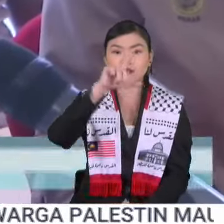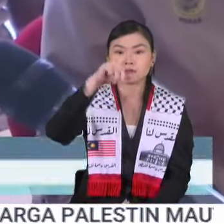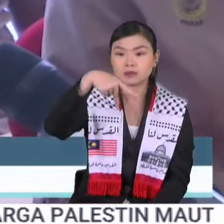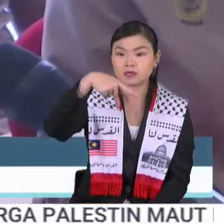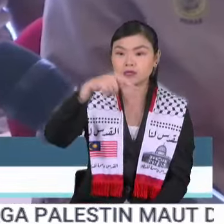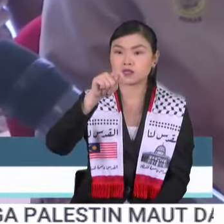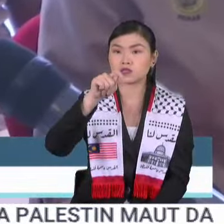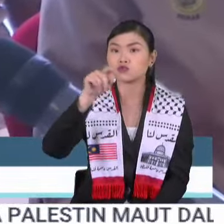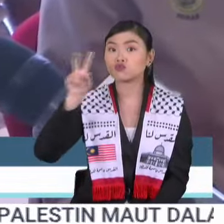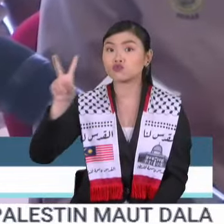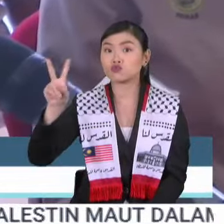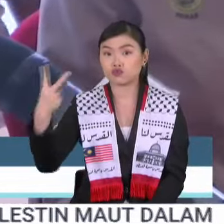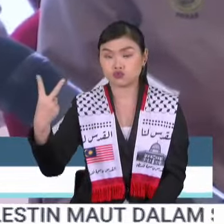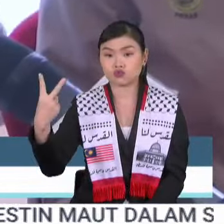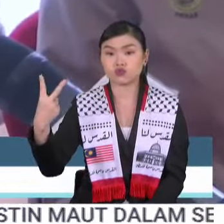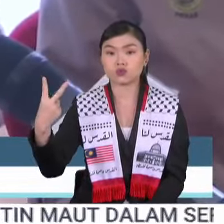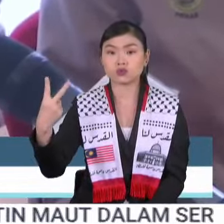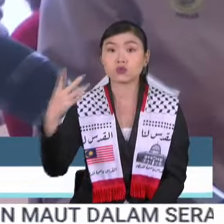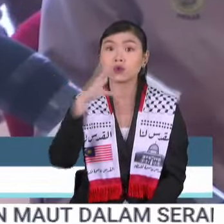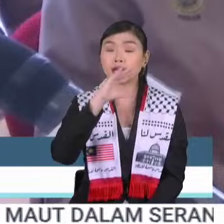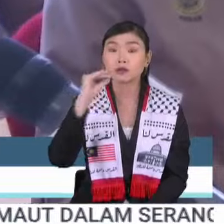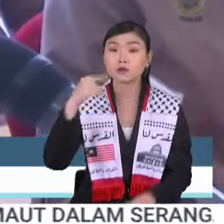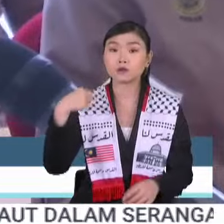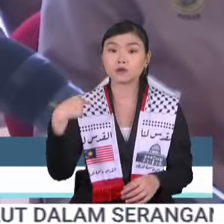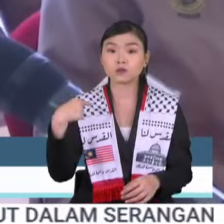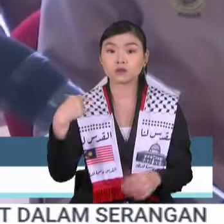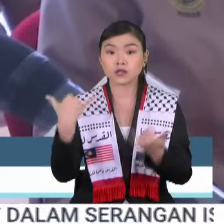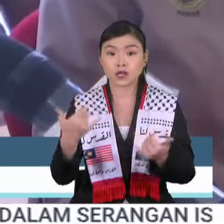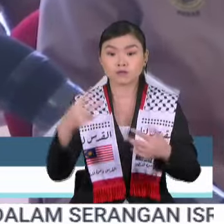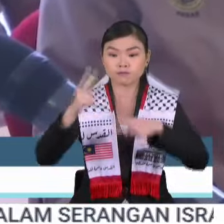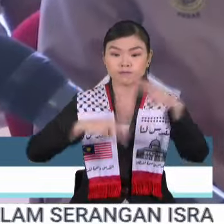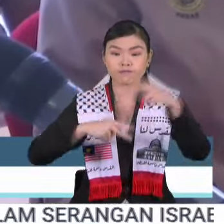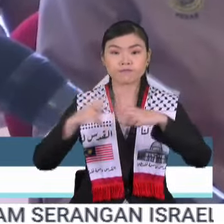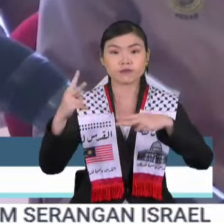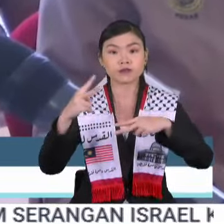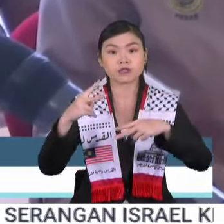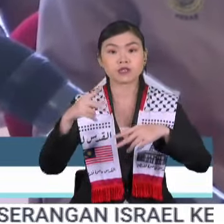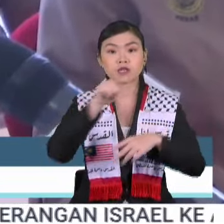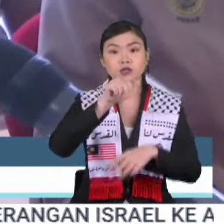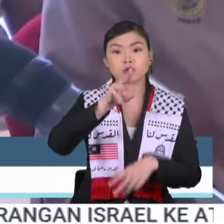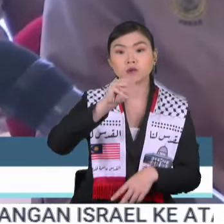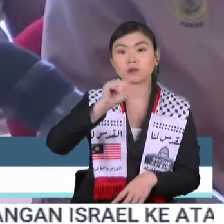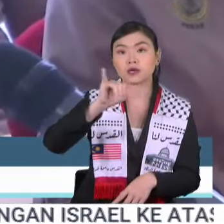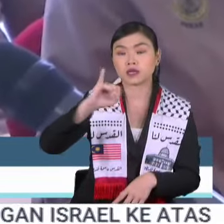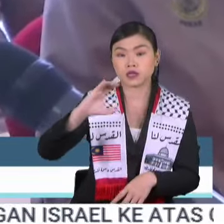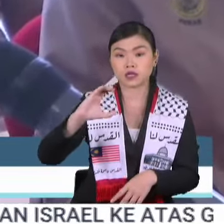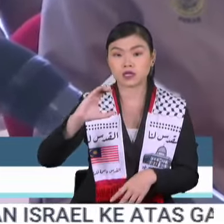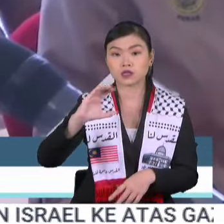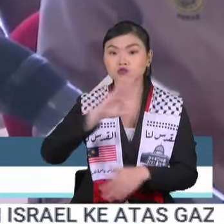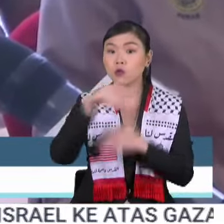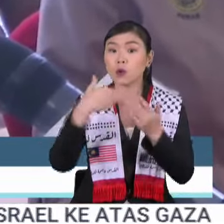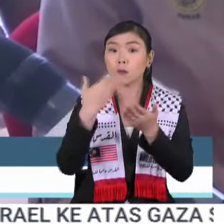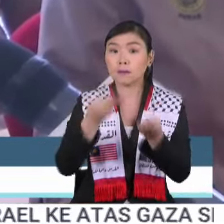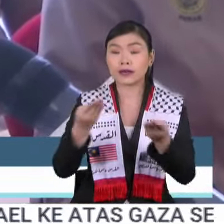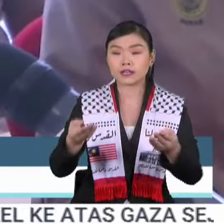perkasan waktu kita bina Mak semua produk Dar kita akan